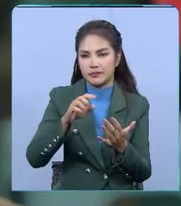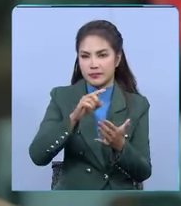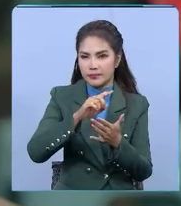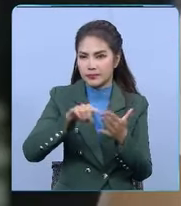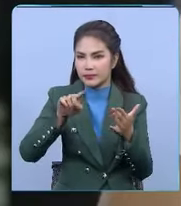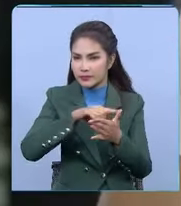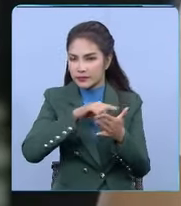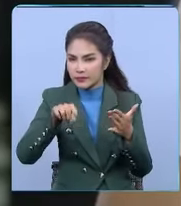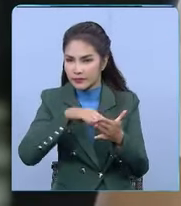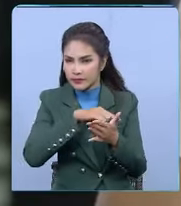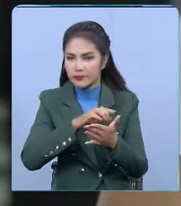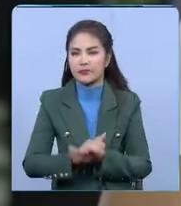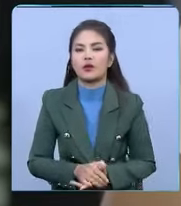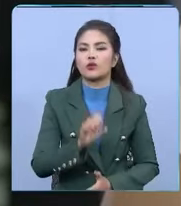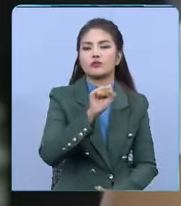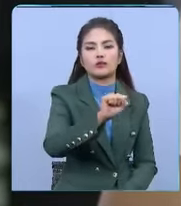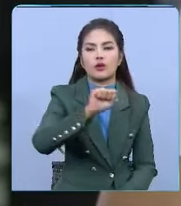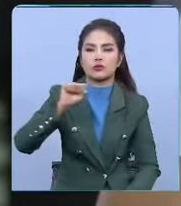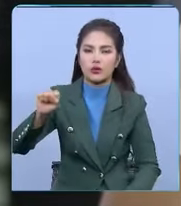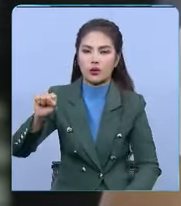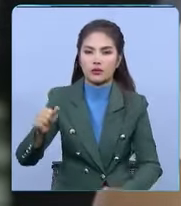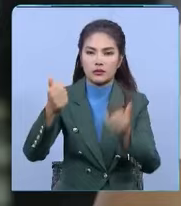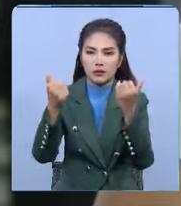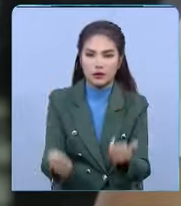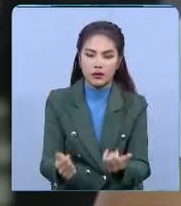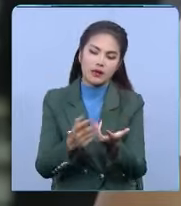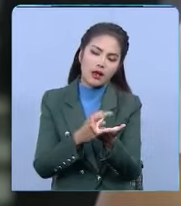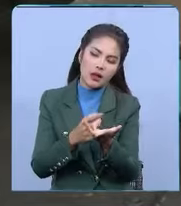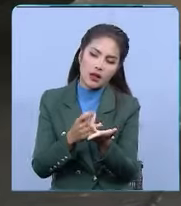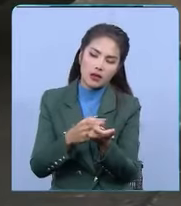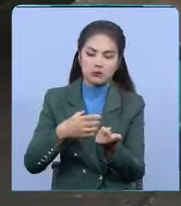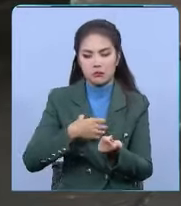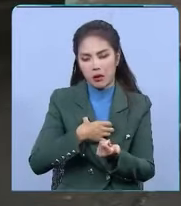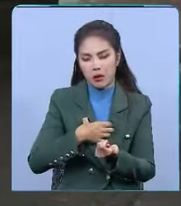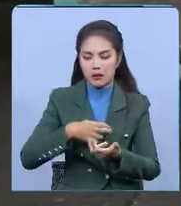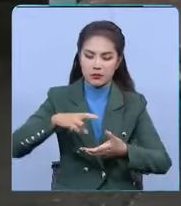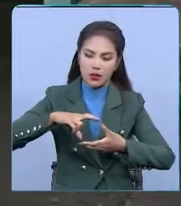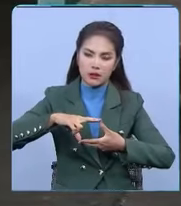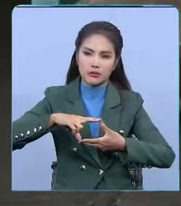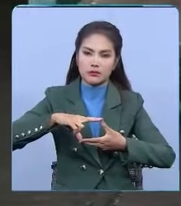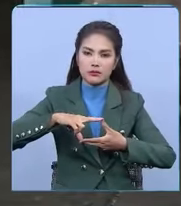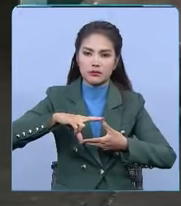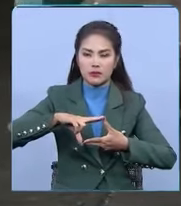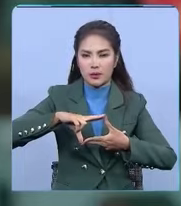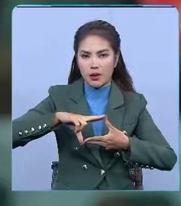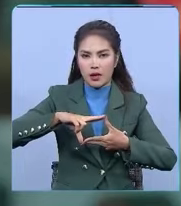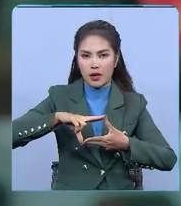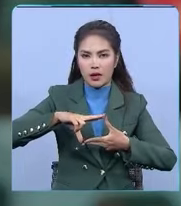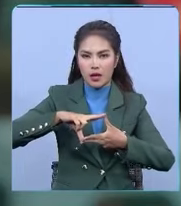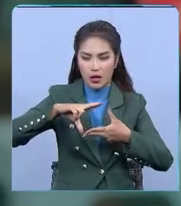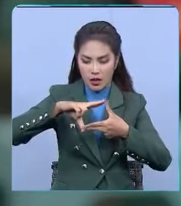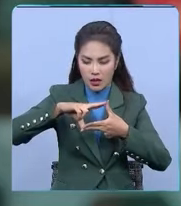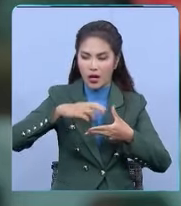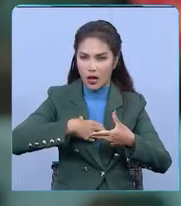เนี่ยครับผมอยากจะทราบว่าในรอบนี้เนี่ยลุงป้อมมีตัวเลขในใจไหมครับว่าพลังประชารัฐเนี่ยในการนำของลุงป้อมอยากจะได้ตัวเลขส.ส.สักเท่าไหร่